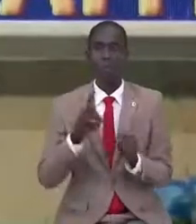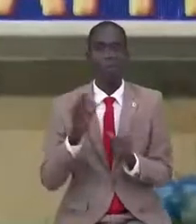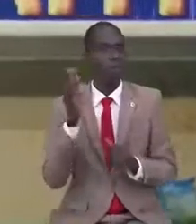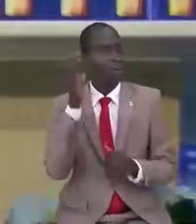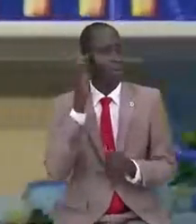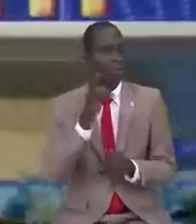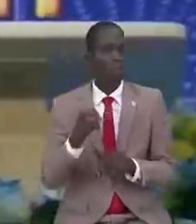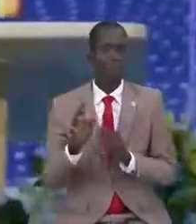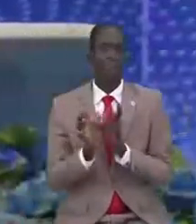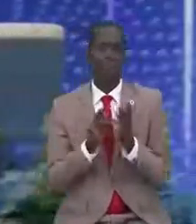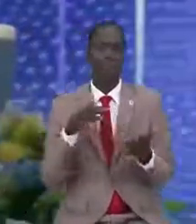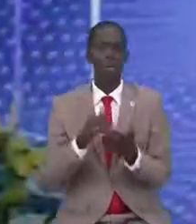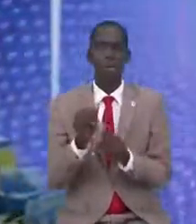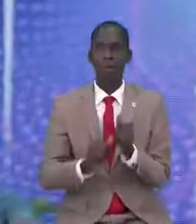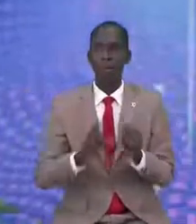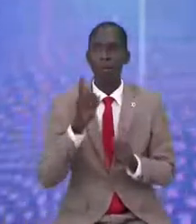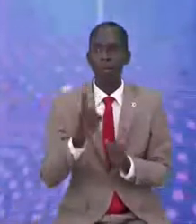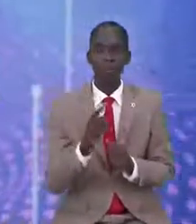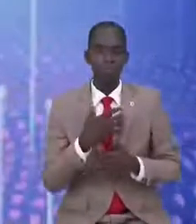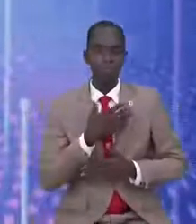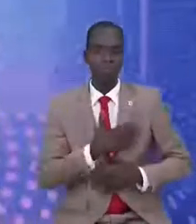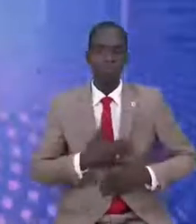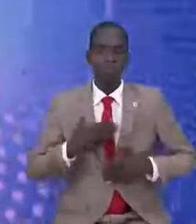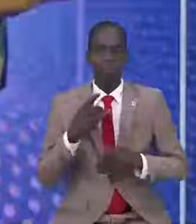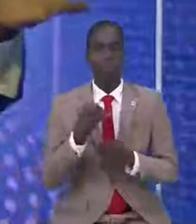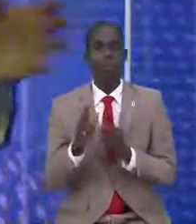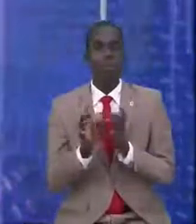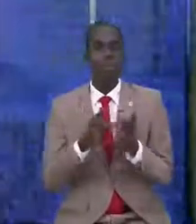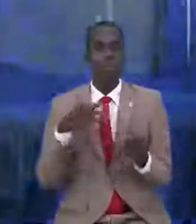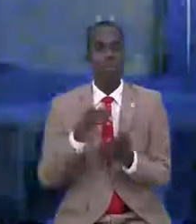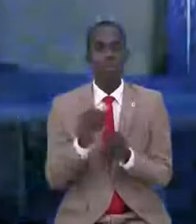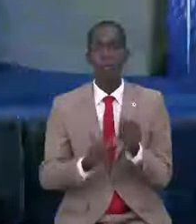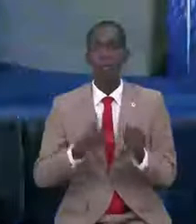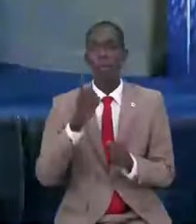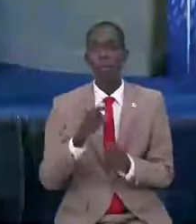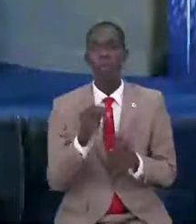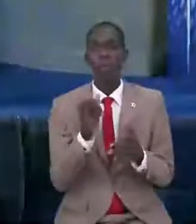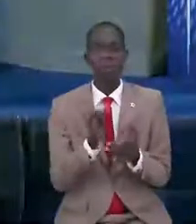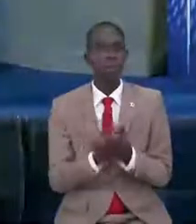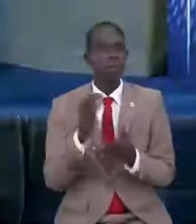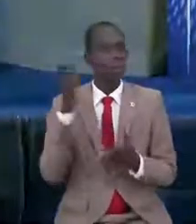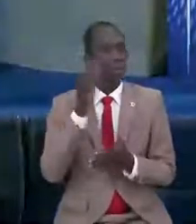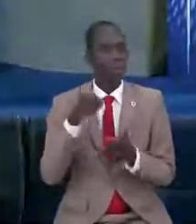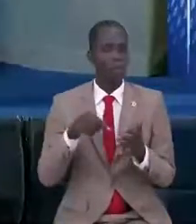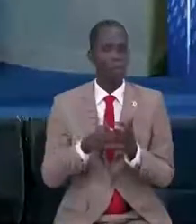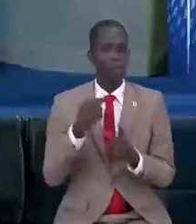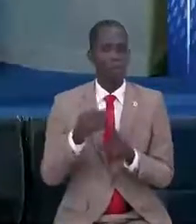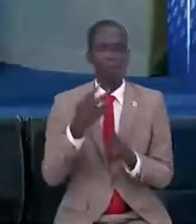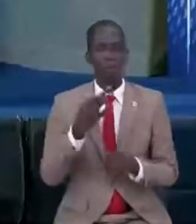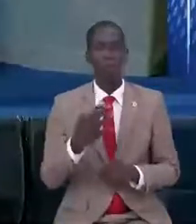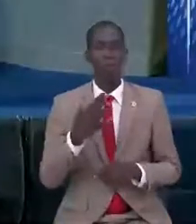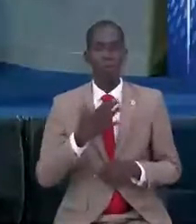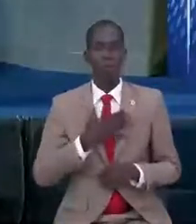vient à l'étude biblique, celui qui vient écouter l'étude biblique et jouit de l'étude biblique, qui écoute